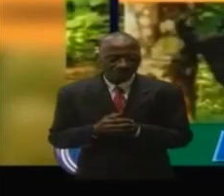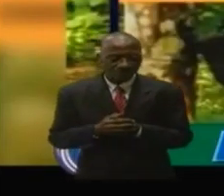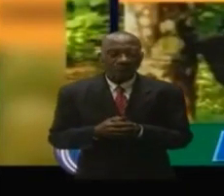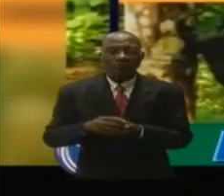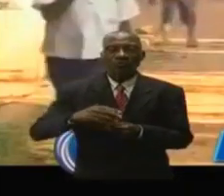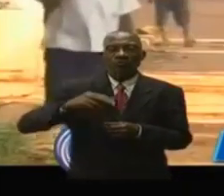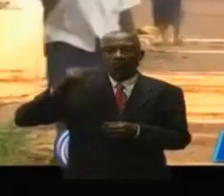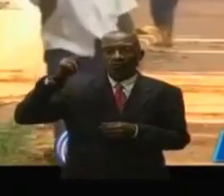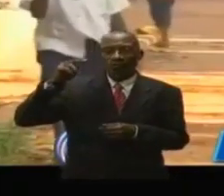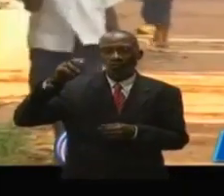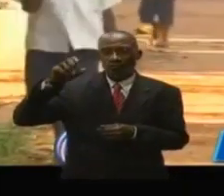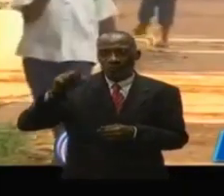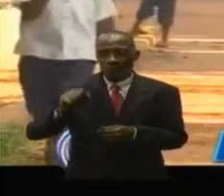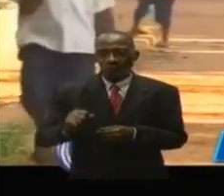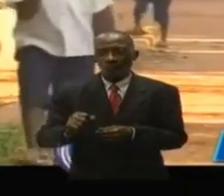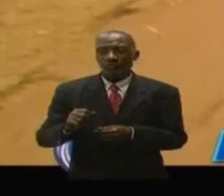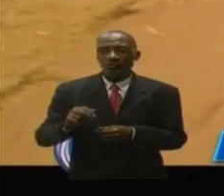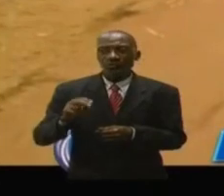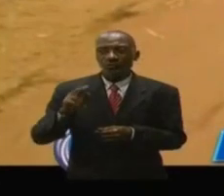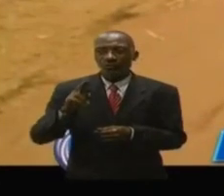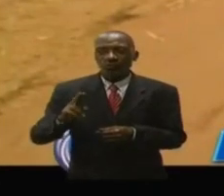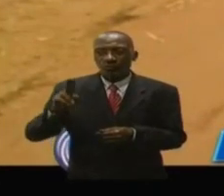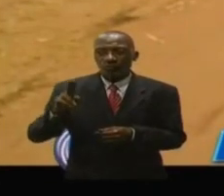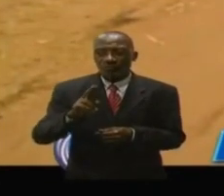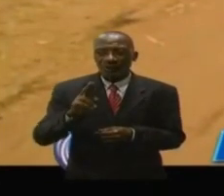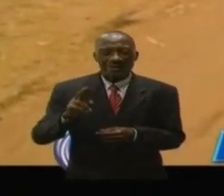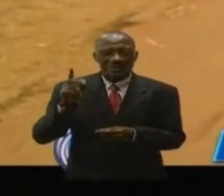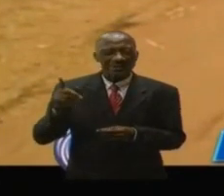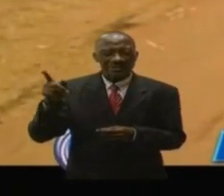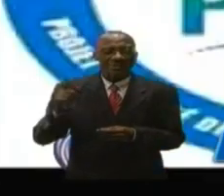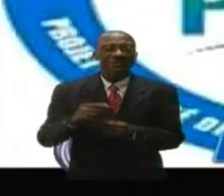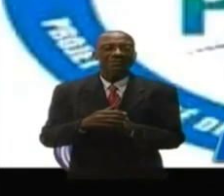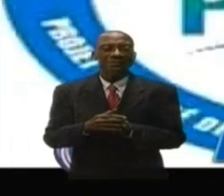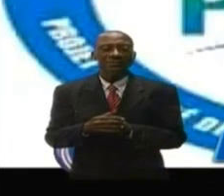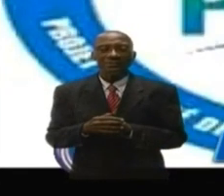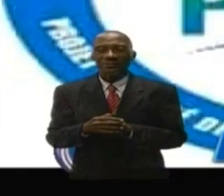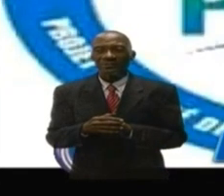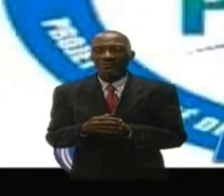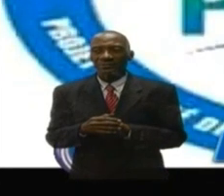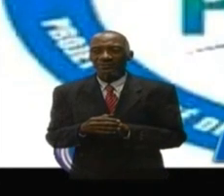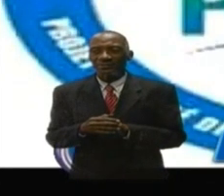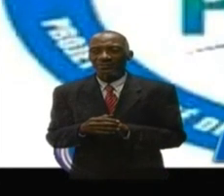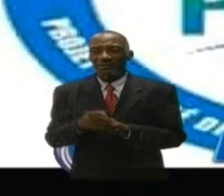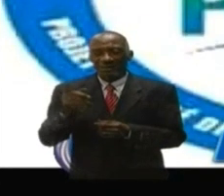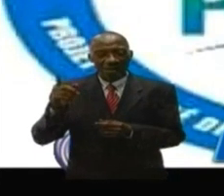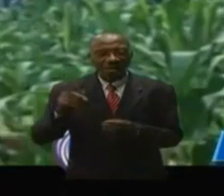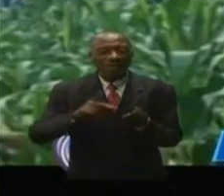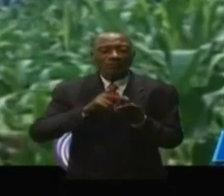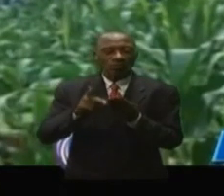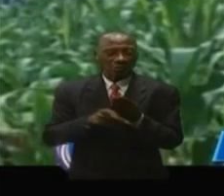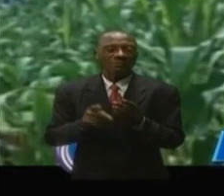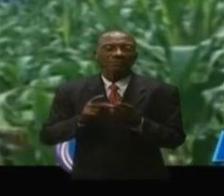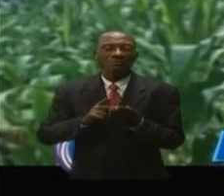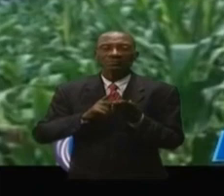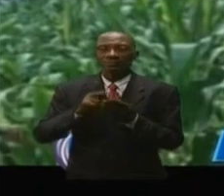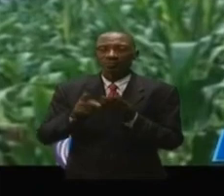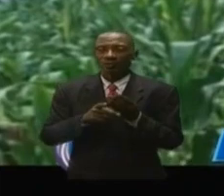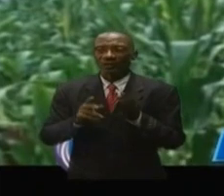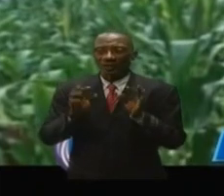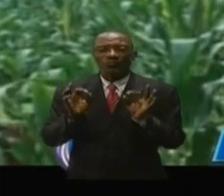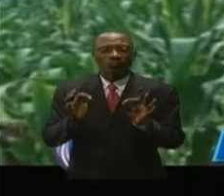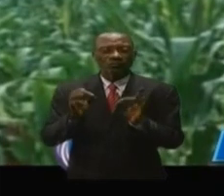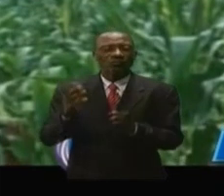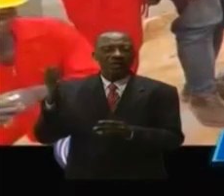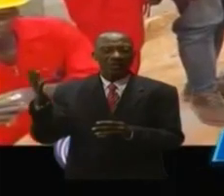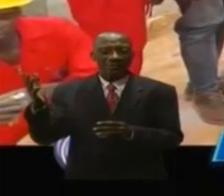Ubangi dans le Grand Équateur se précise de plus en plus. C'est à travers PICAGEL, Programme intégré de croissance agricole dans le